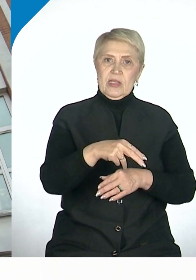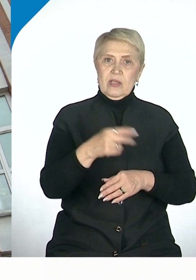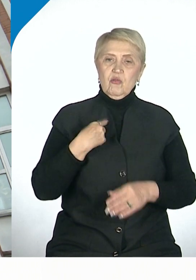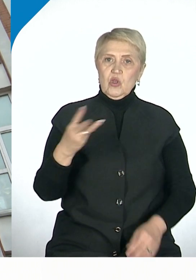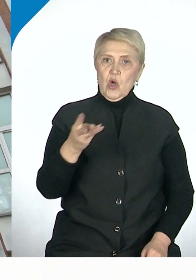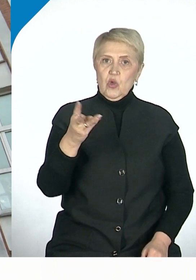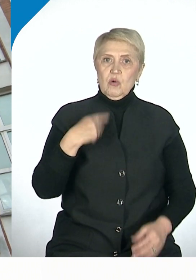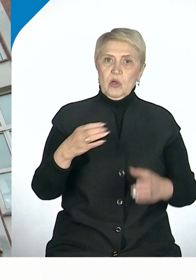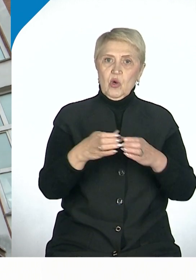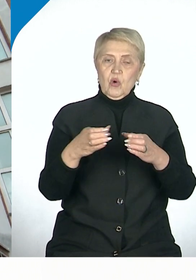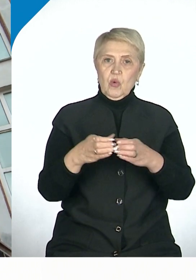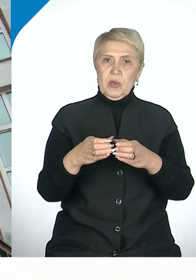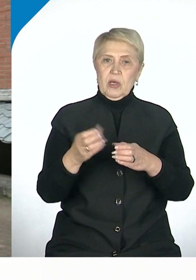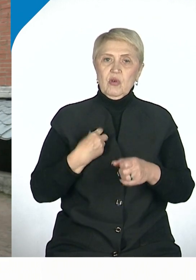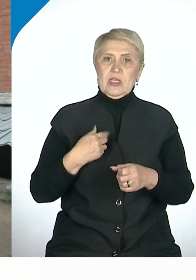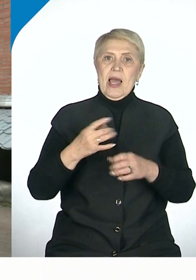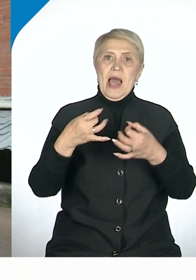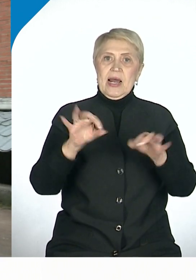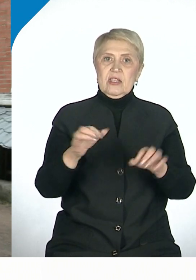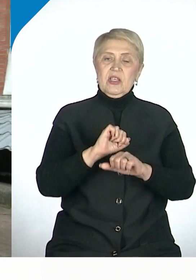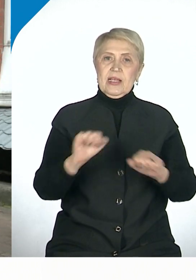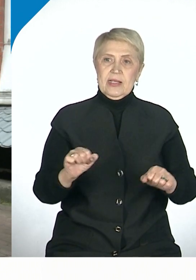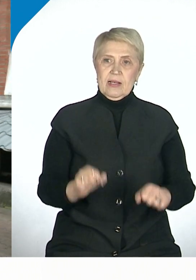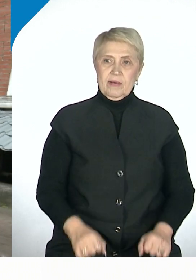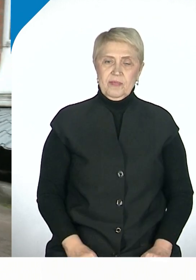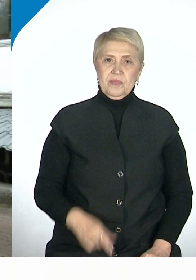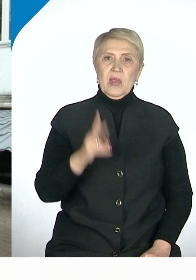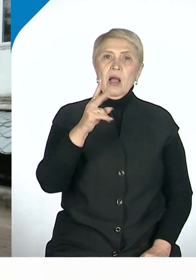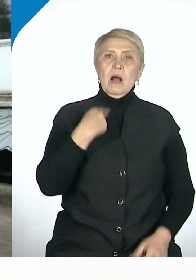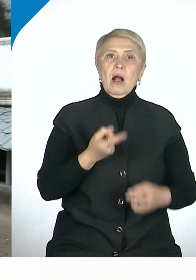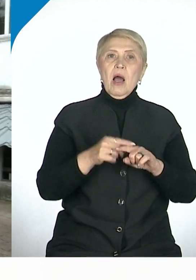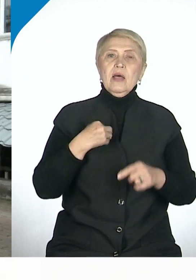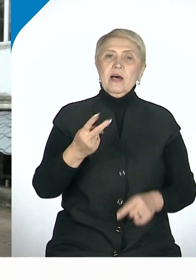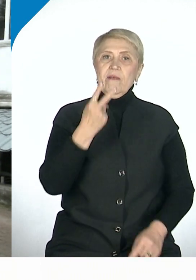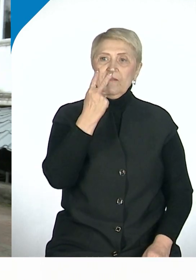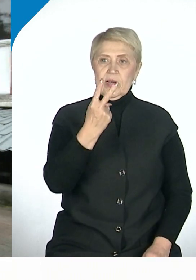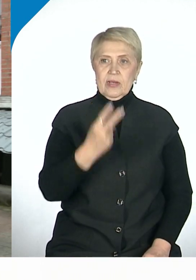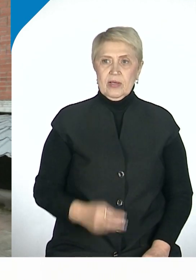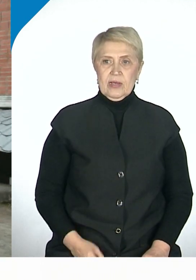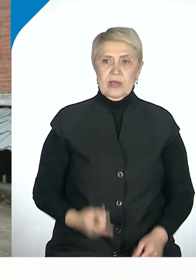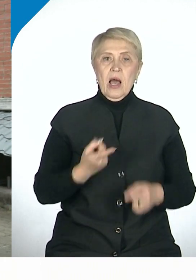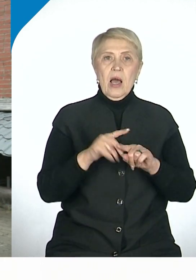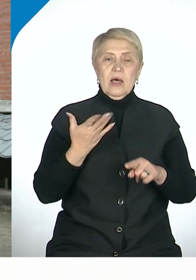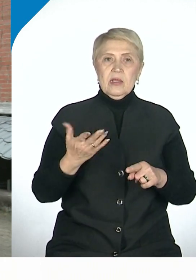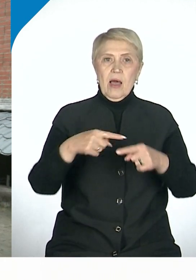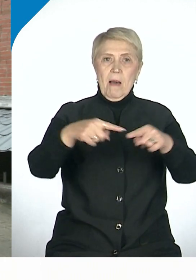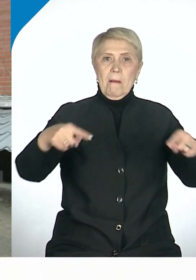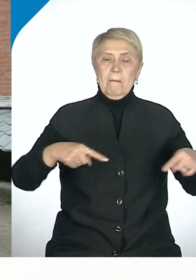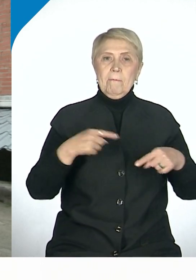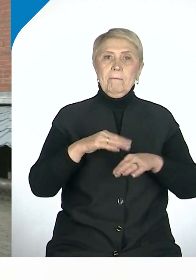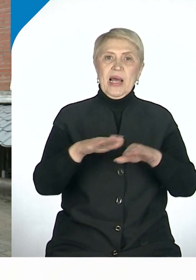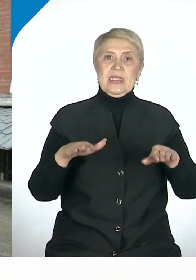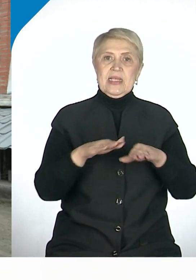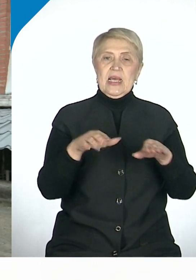не разрешил. Юля, раз уж входить туда нельзя, опишите, как это выглядит. Это бассейн. Да,